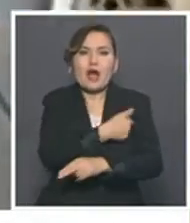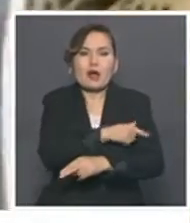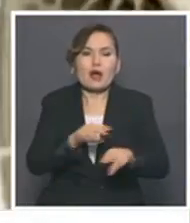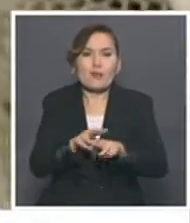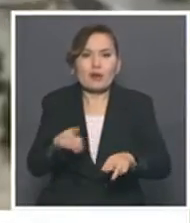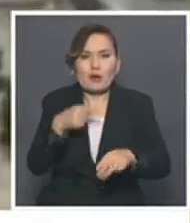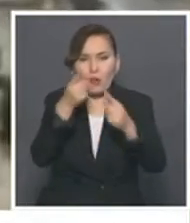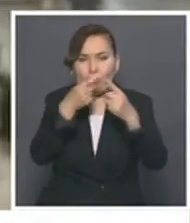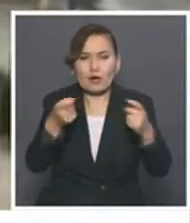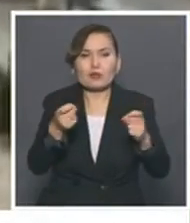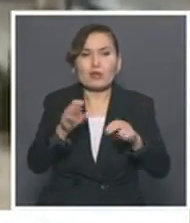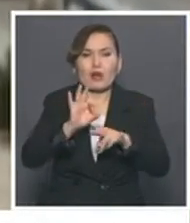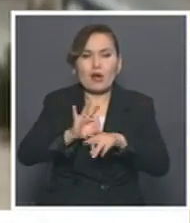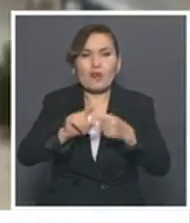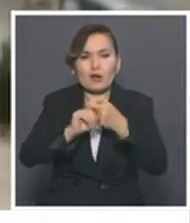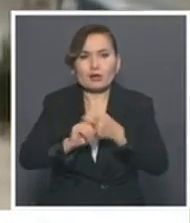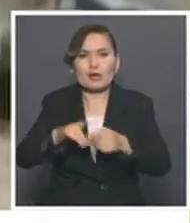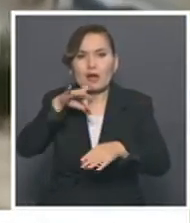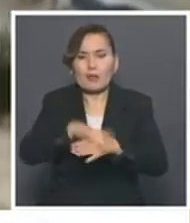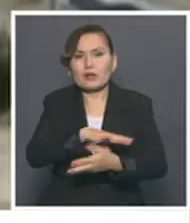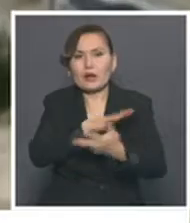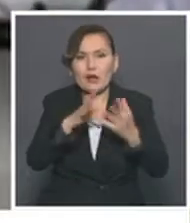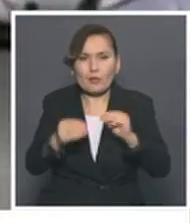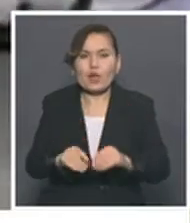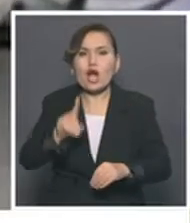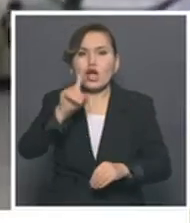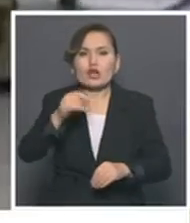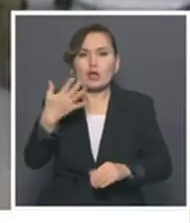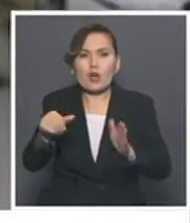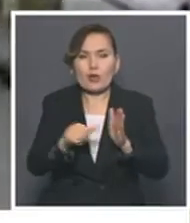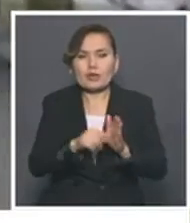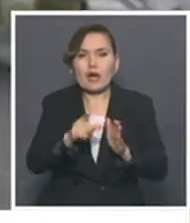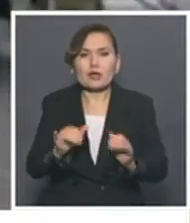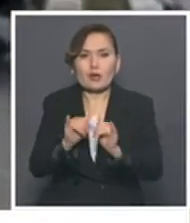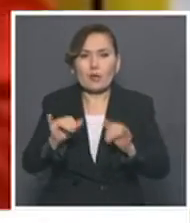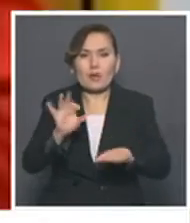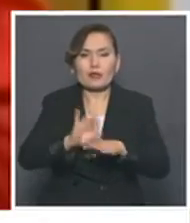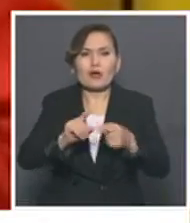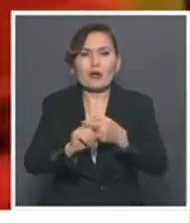хабарлауынша, COVID-19 ресми анықталғандар қатары соңғы тәулікте 156-ға